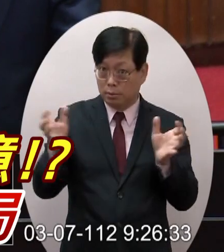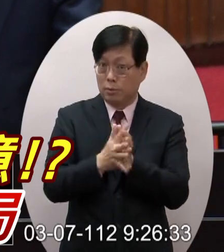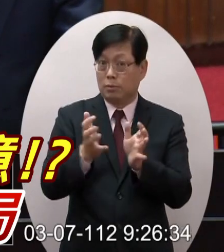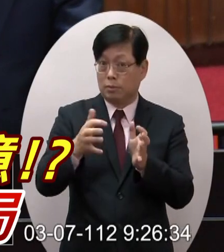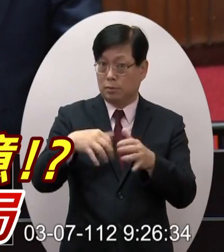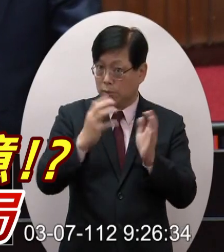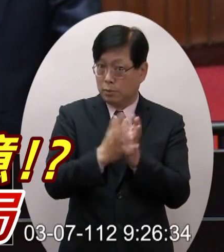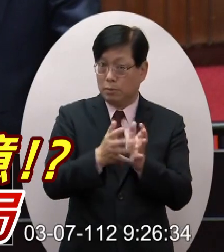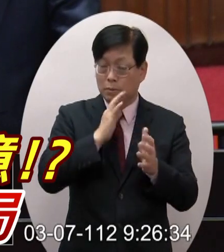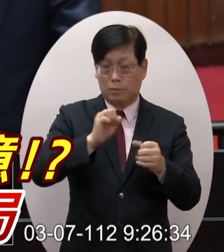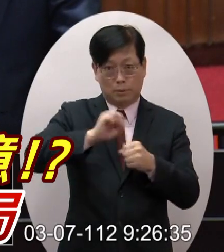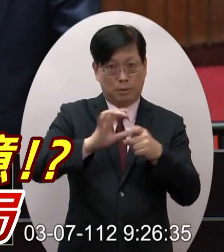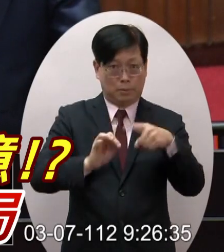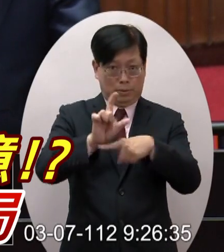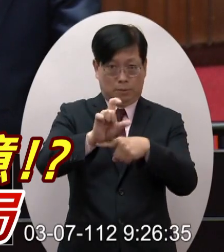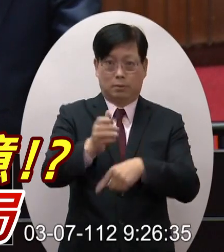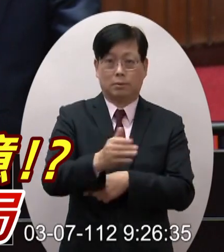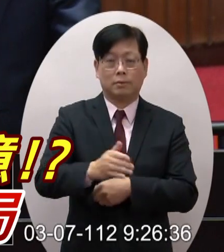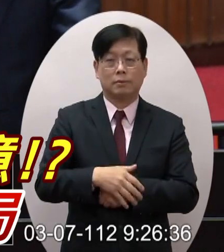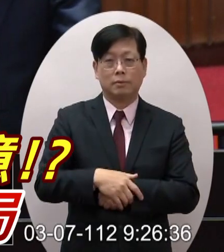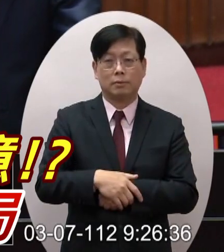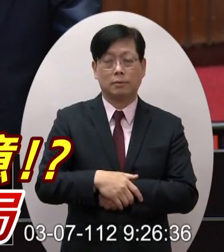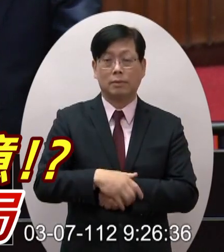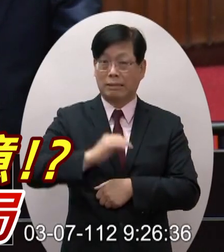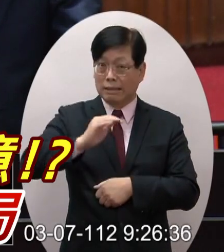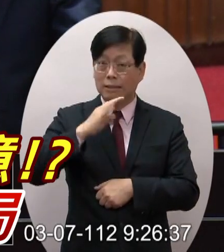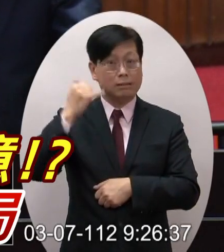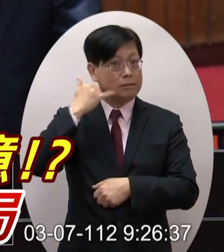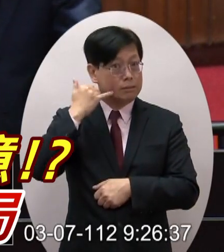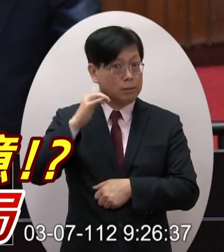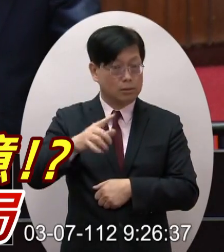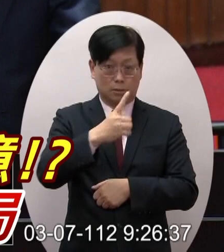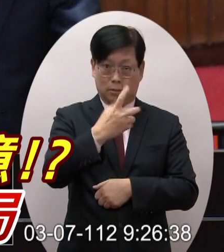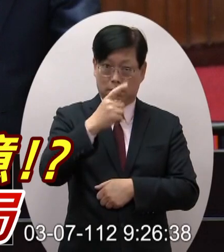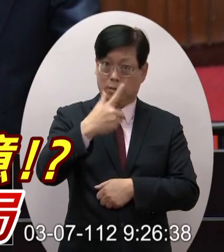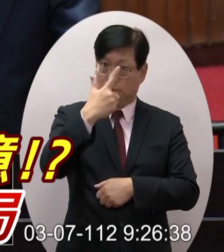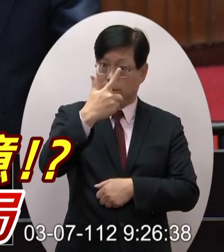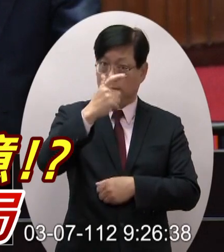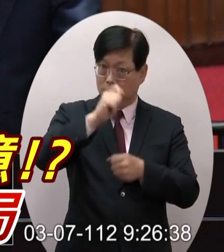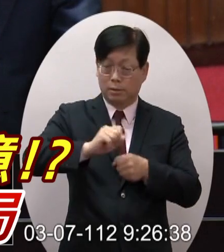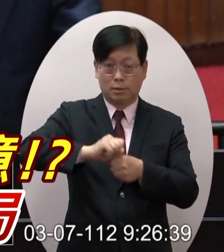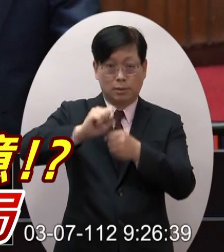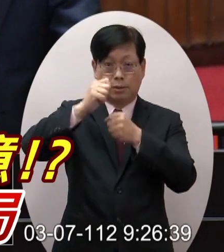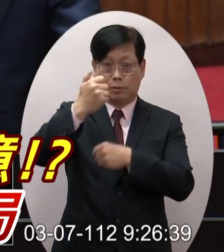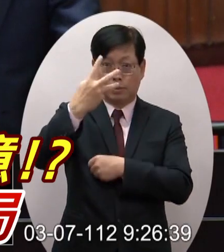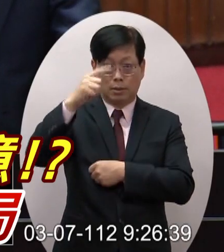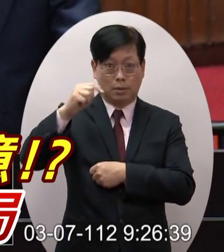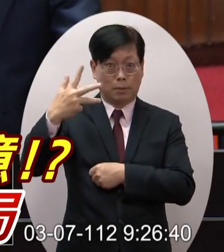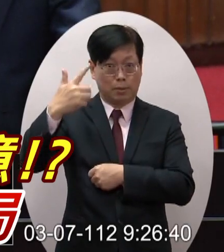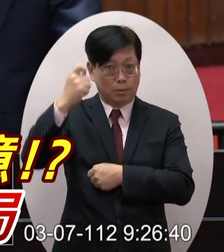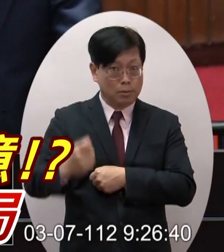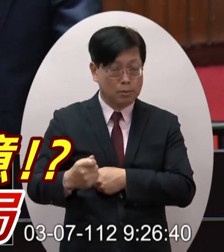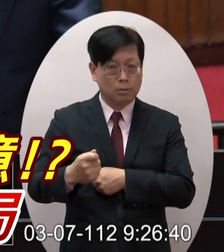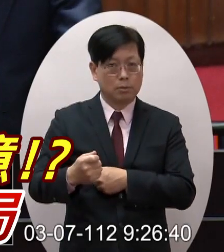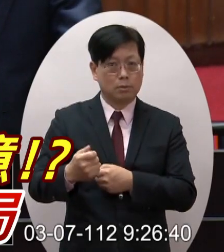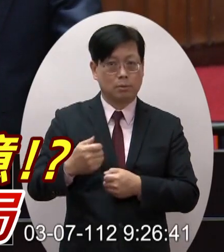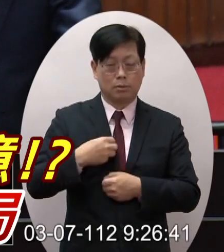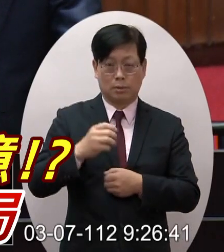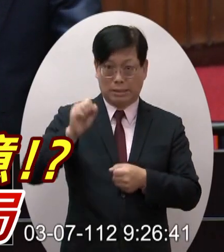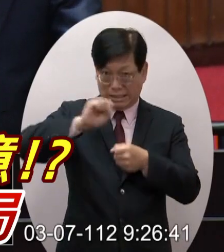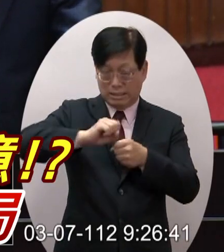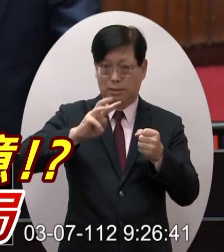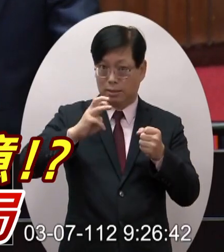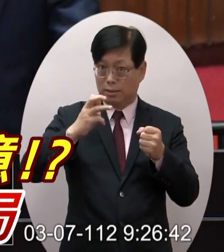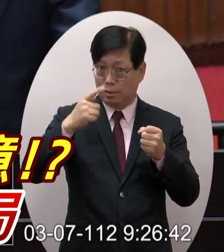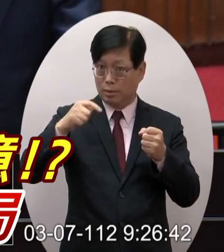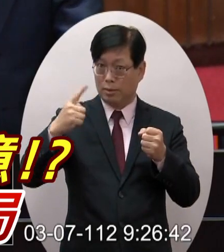概加是60%左右了，60%左右。但是基隆现在是17.7亿，变成53.86亿，加了